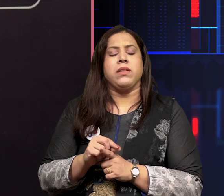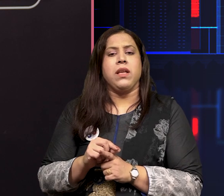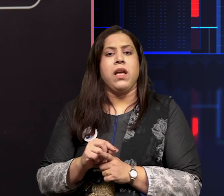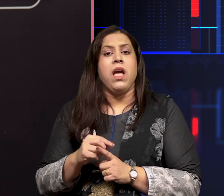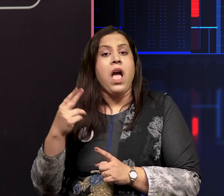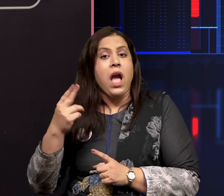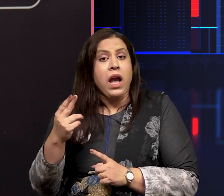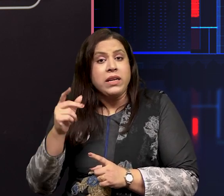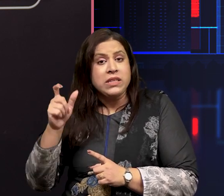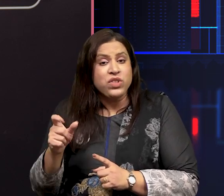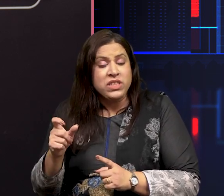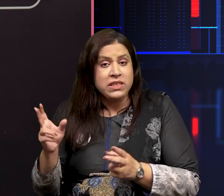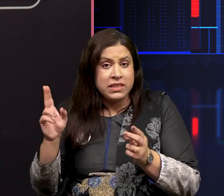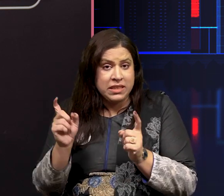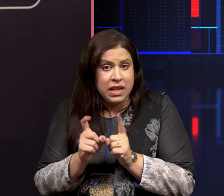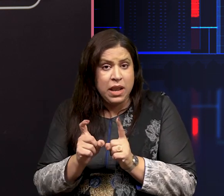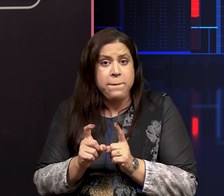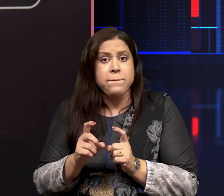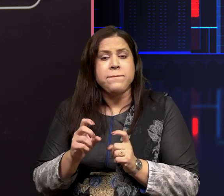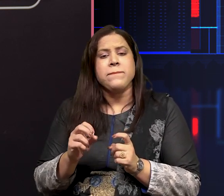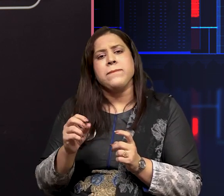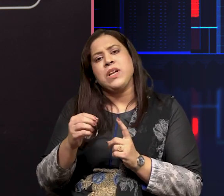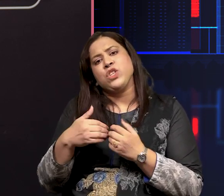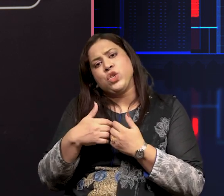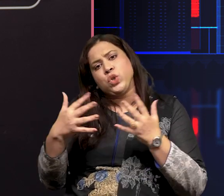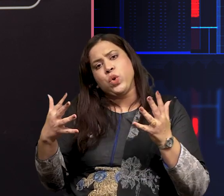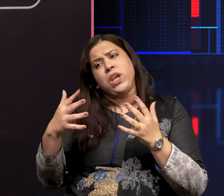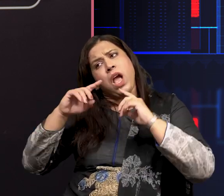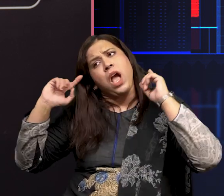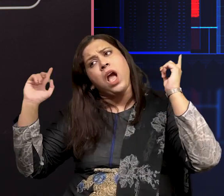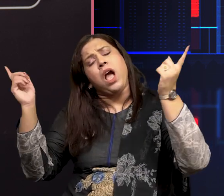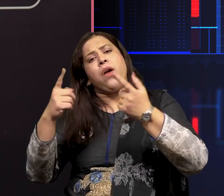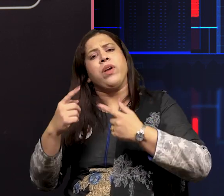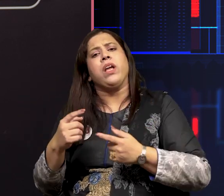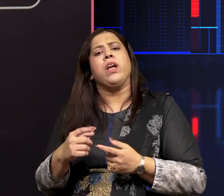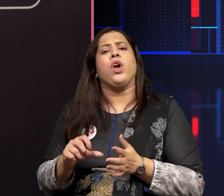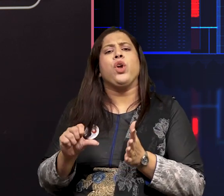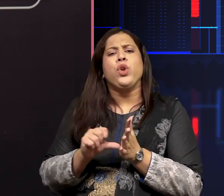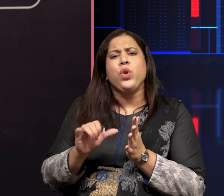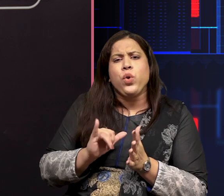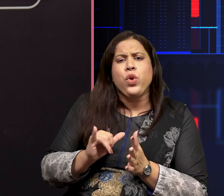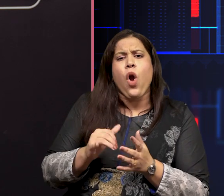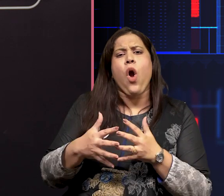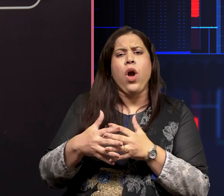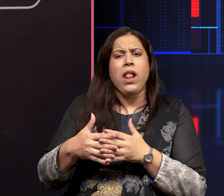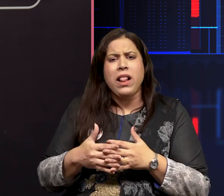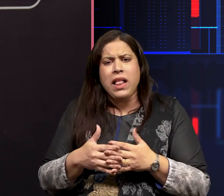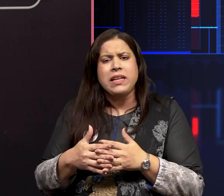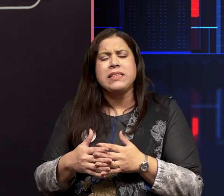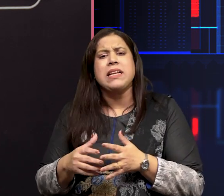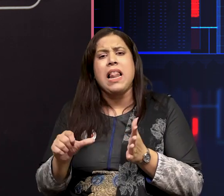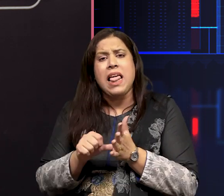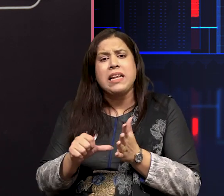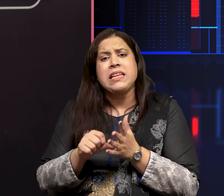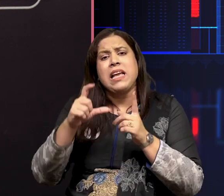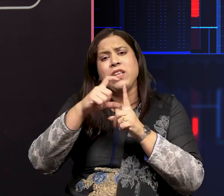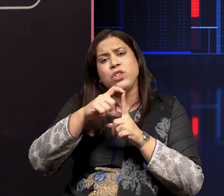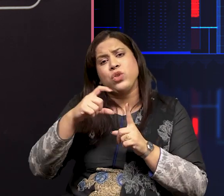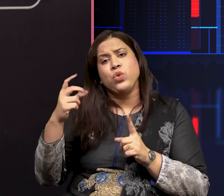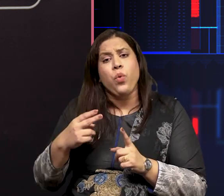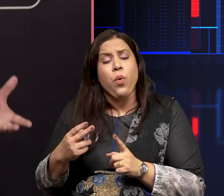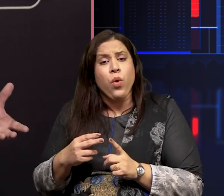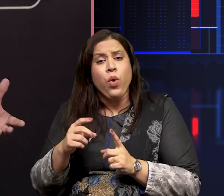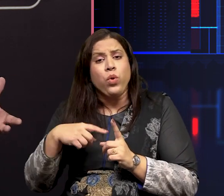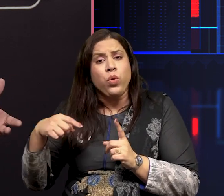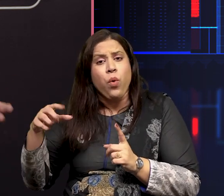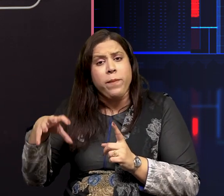exhibitions are happening, and it is not just in Pakistan where Pakistani artists are exhibiting. Pakistani artists are